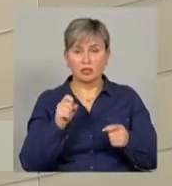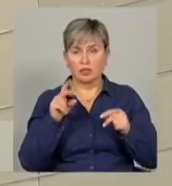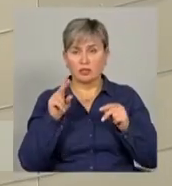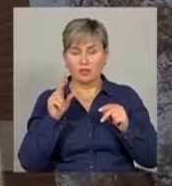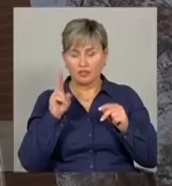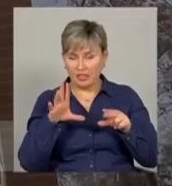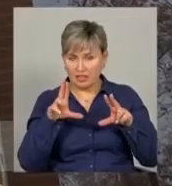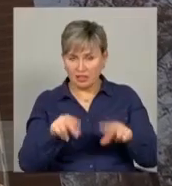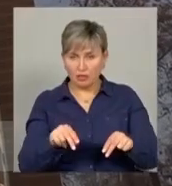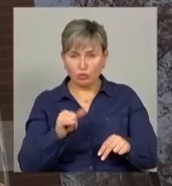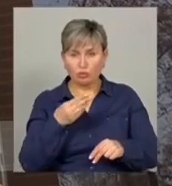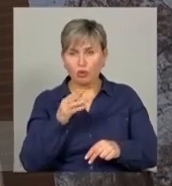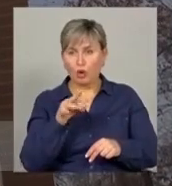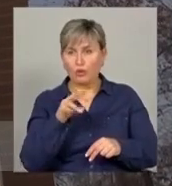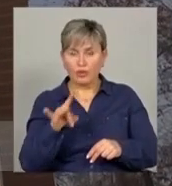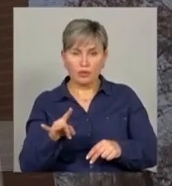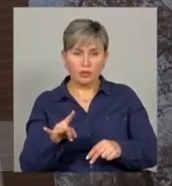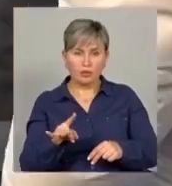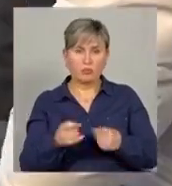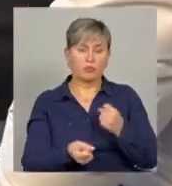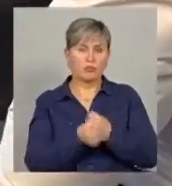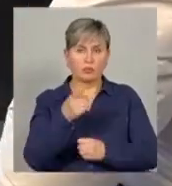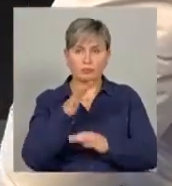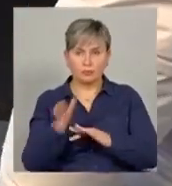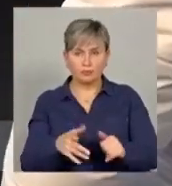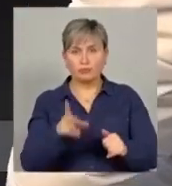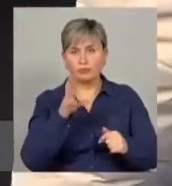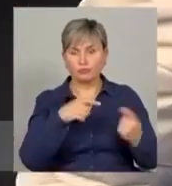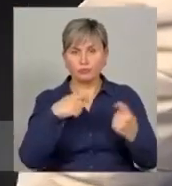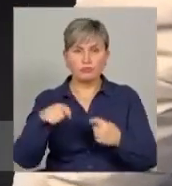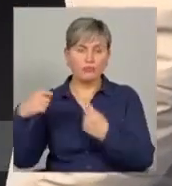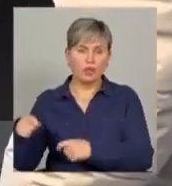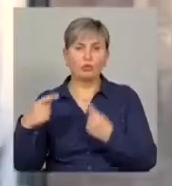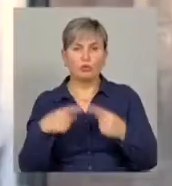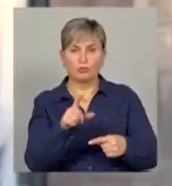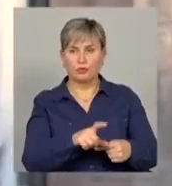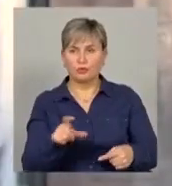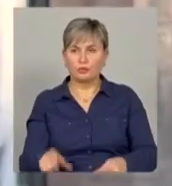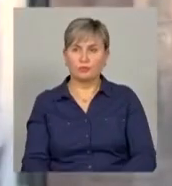ЖК «Ушконер». Однако спустя время обнаружили, что их квартиры перепродали третьим лицам.